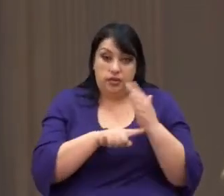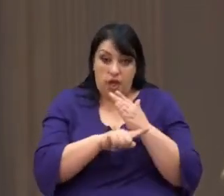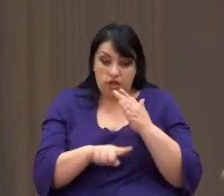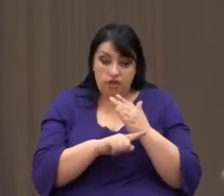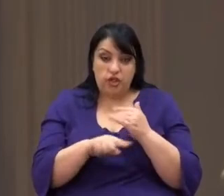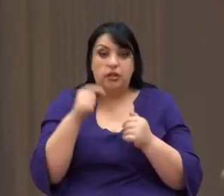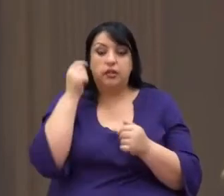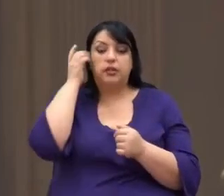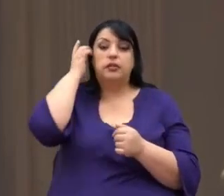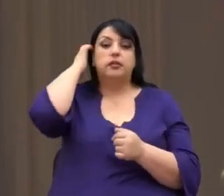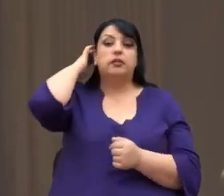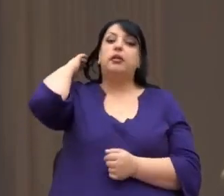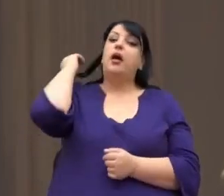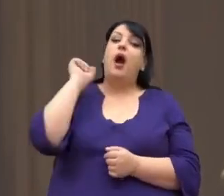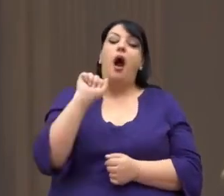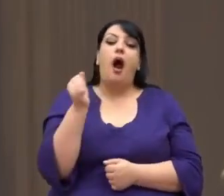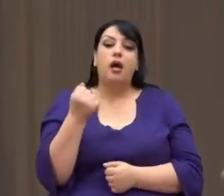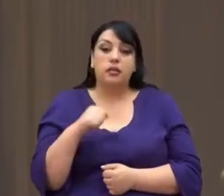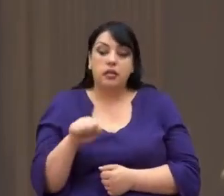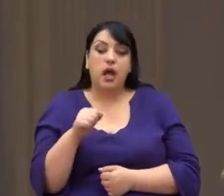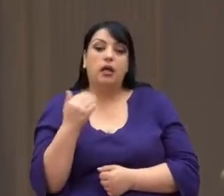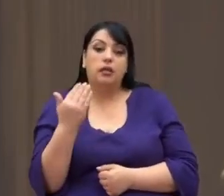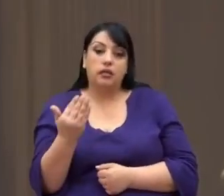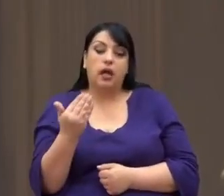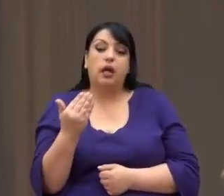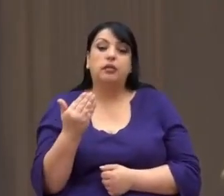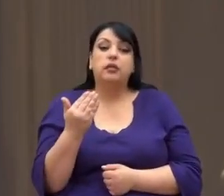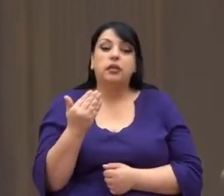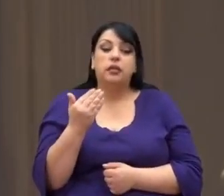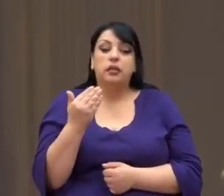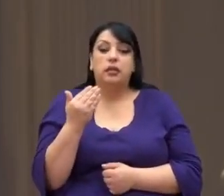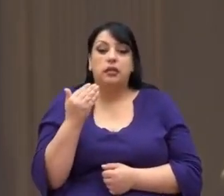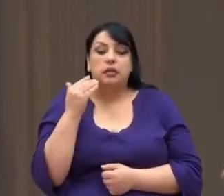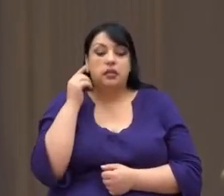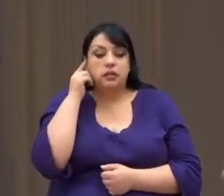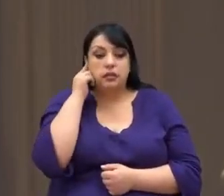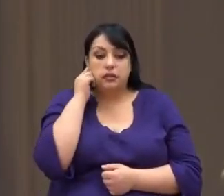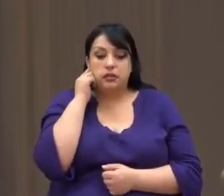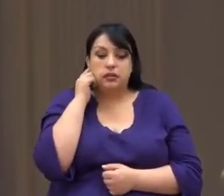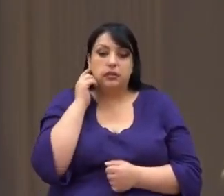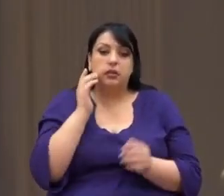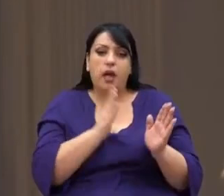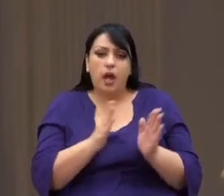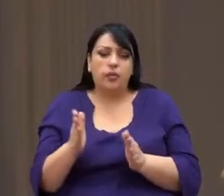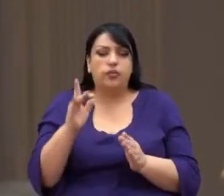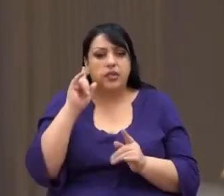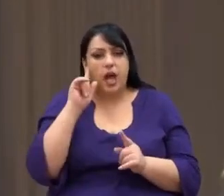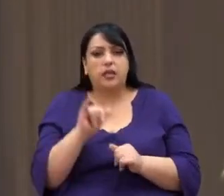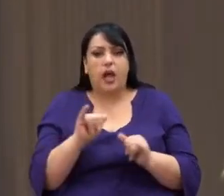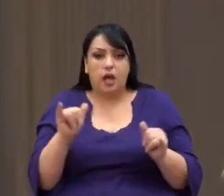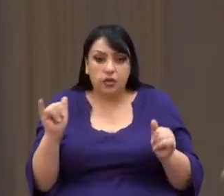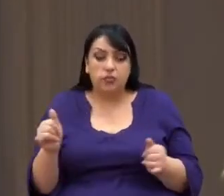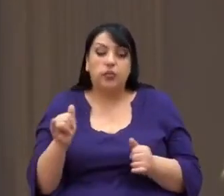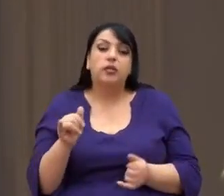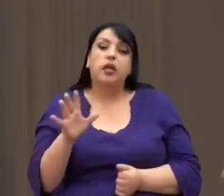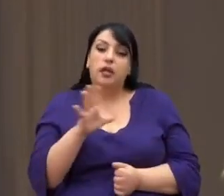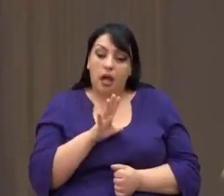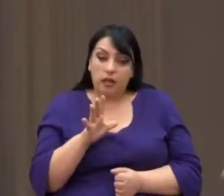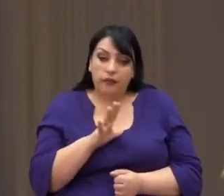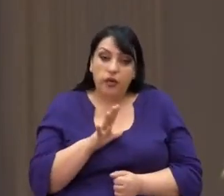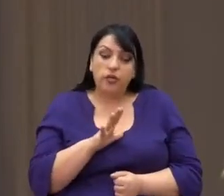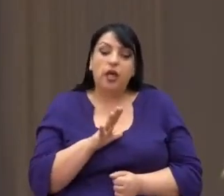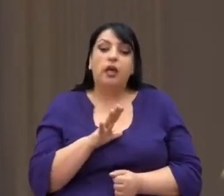է. Արցախյան հիմնախնդրի վերջնական կարգավորումն ու տարածաշրջանի կայուն զարգացումը հնարավոր է